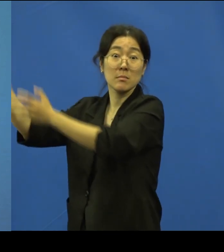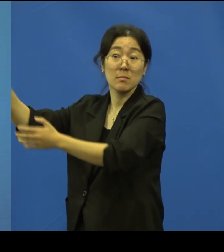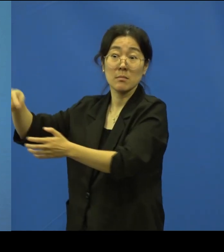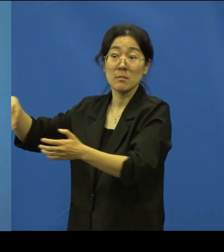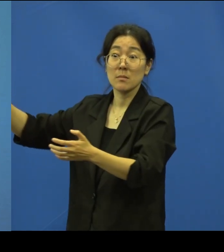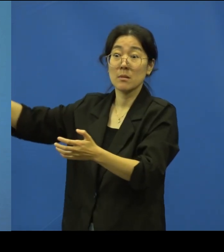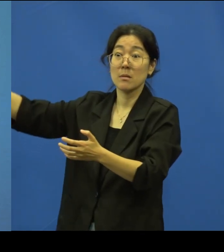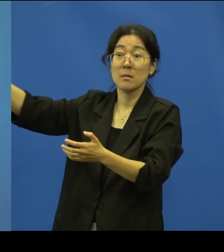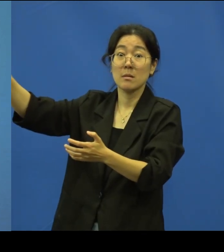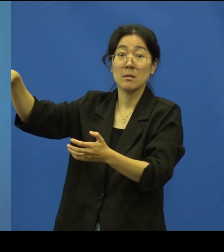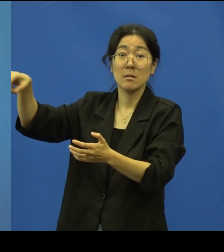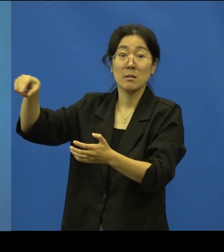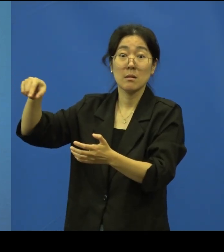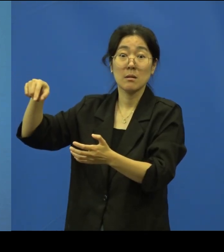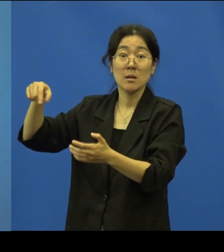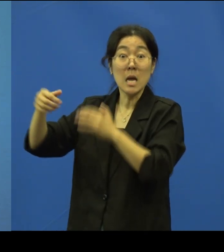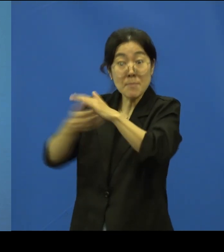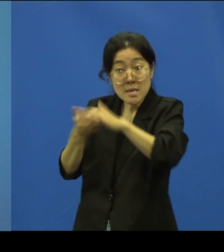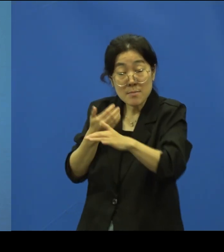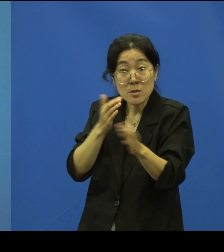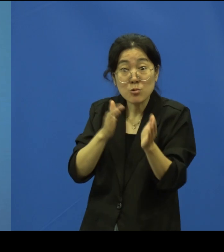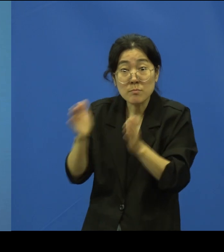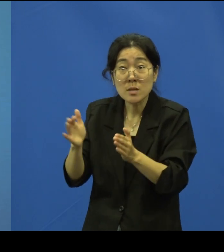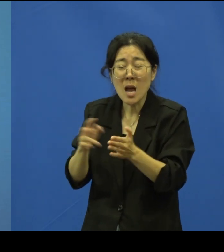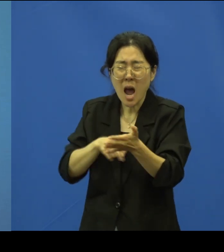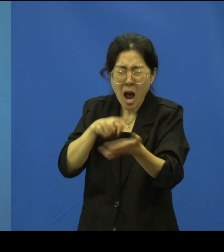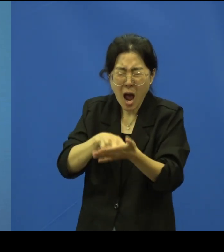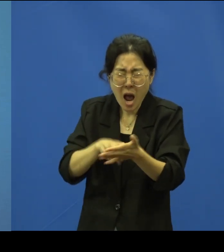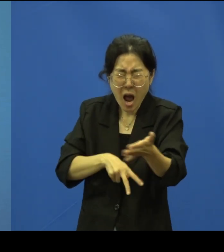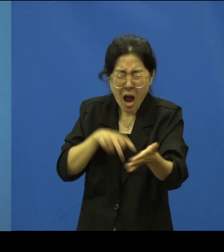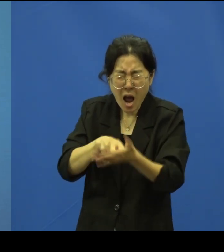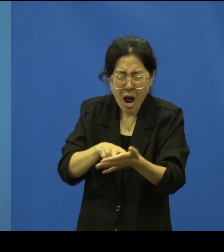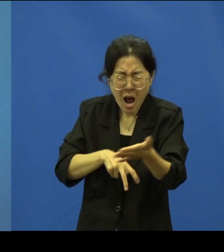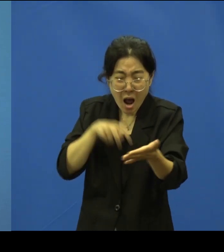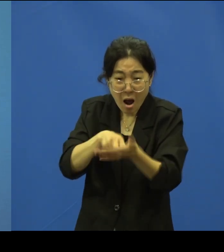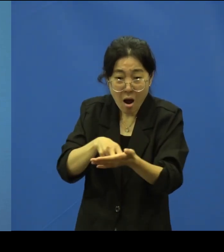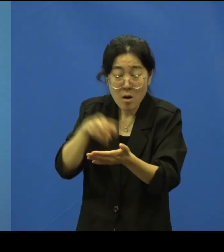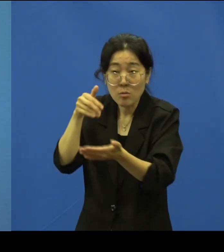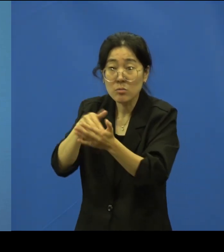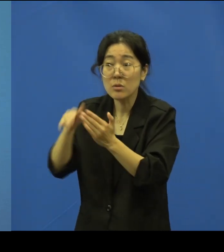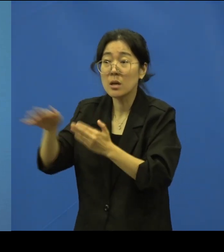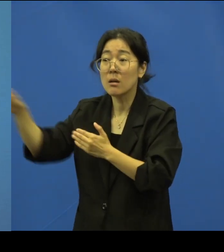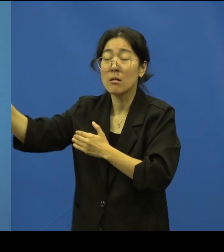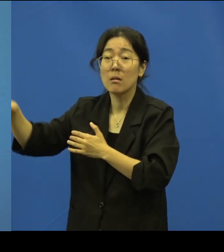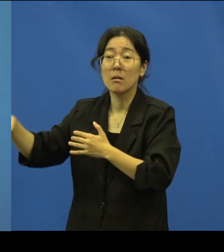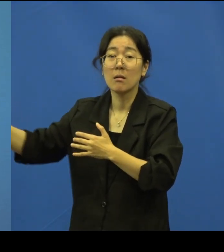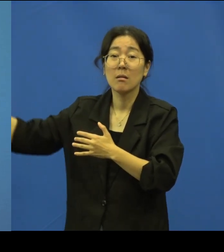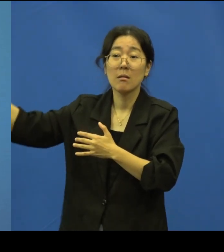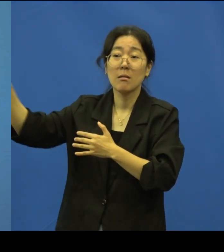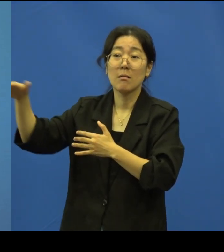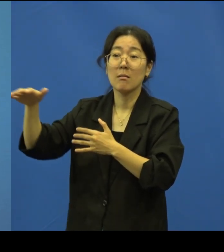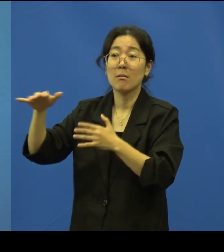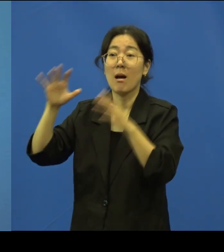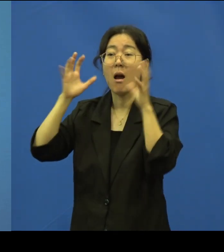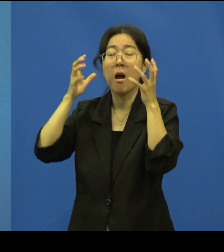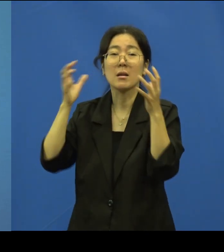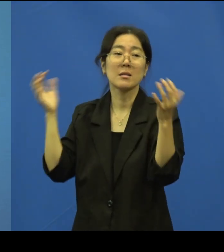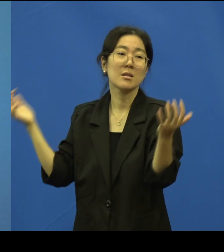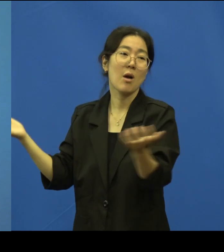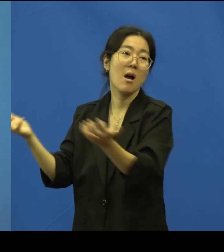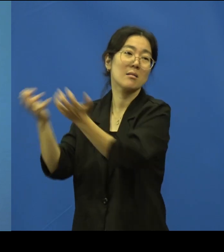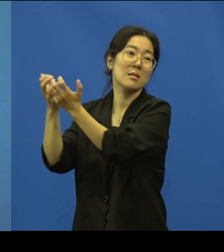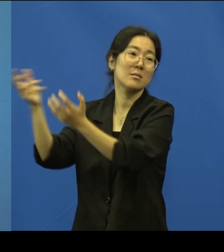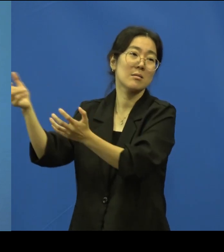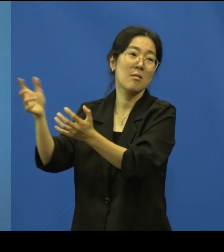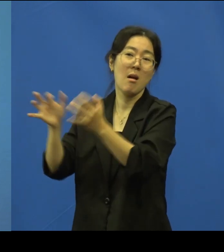너무 놀라운 게 그 빚을 다 갚았을 미래가 내가 오늘 믿음으로 기도하면서